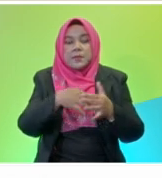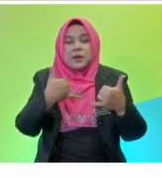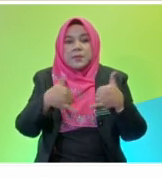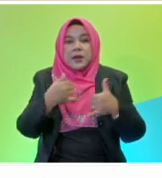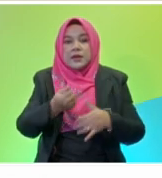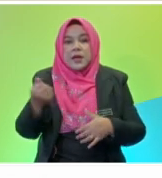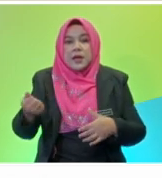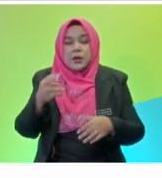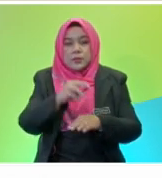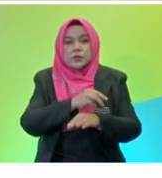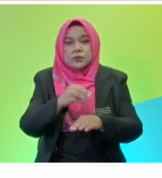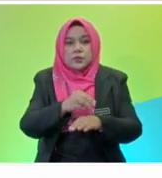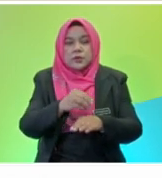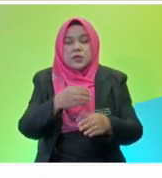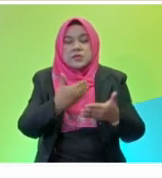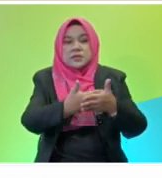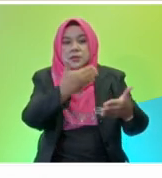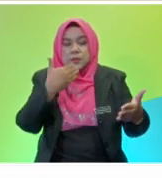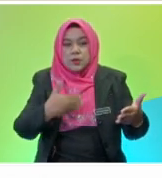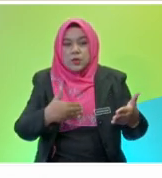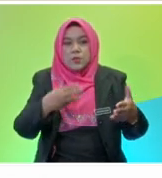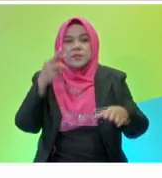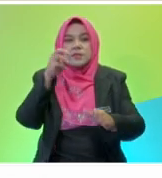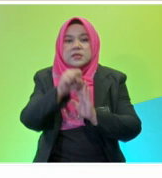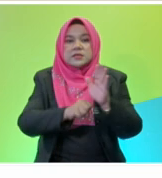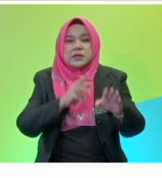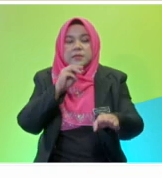sebelum selepas latihan